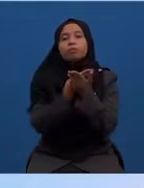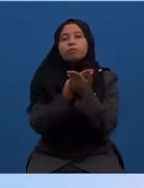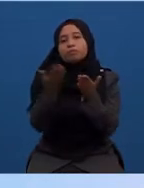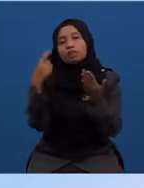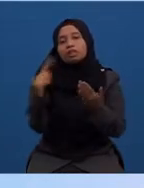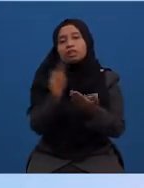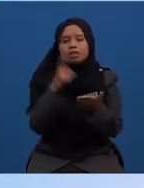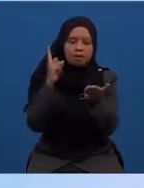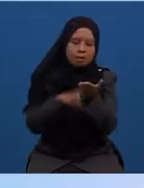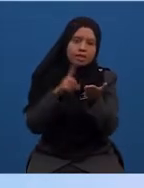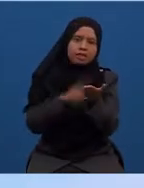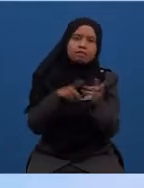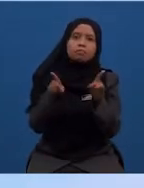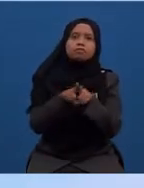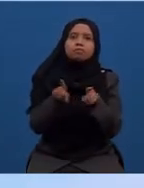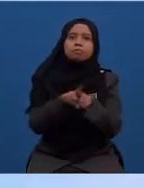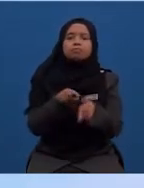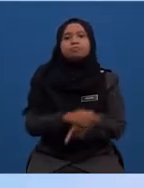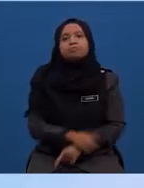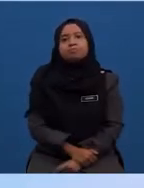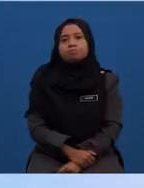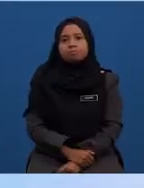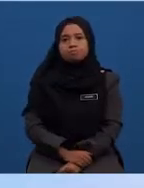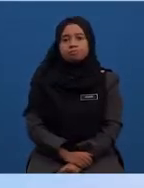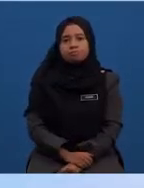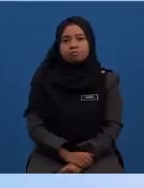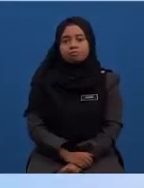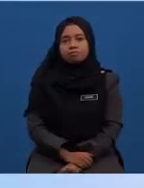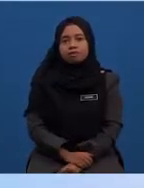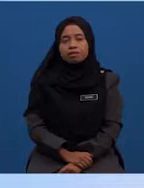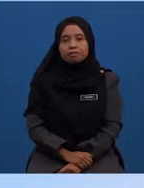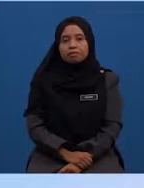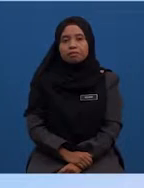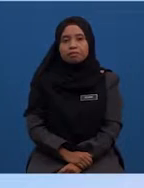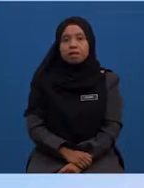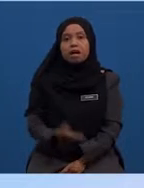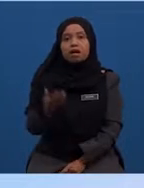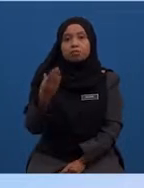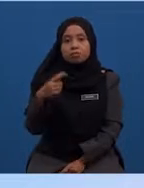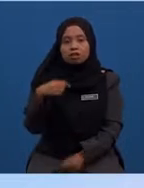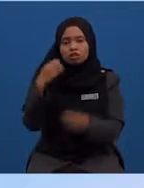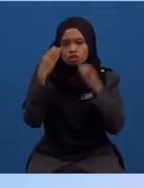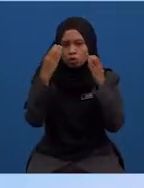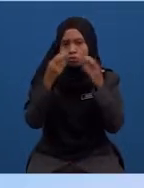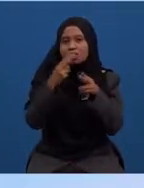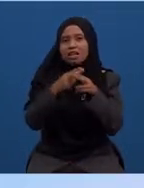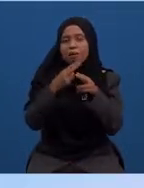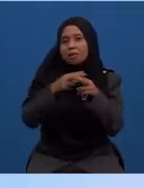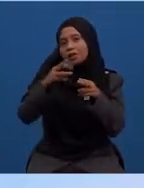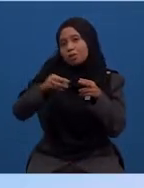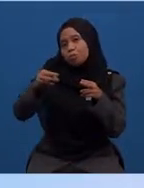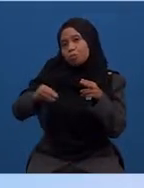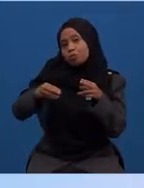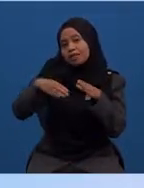jom kita bincangkan bersama-sama. Ha, mari cikgu namakan